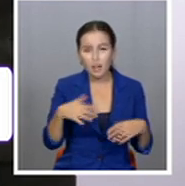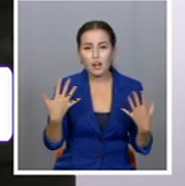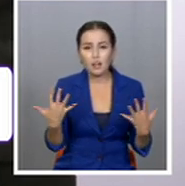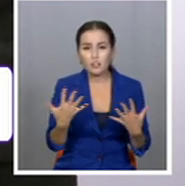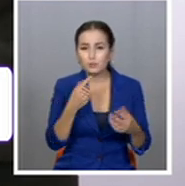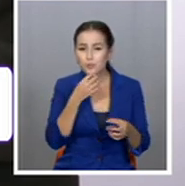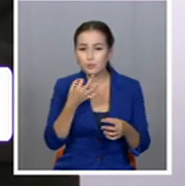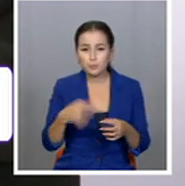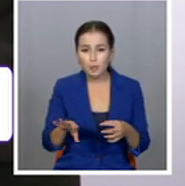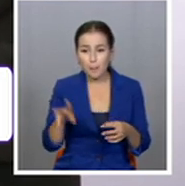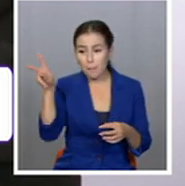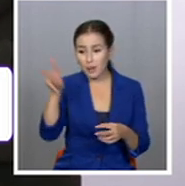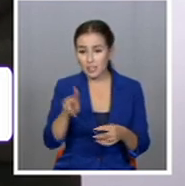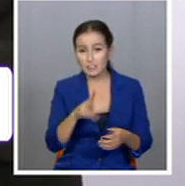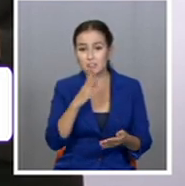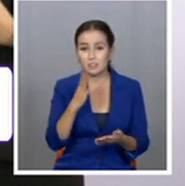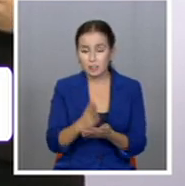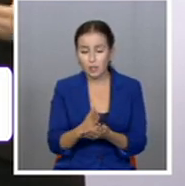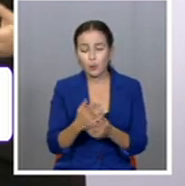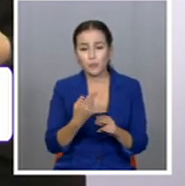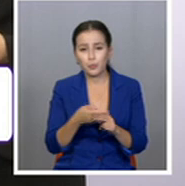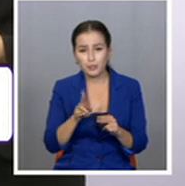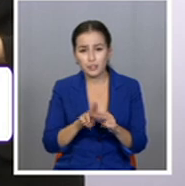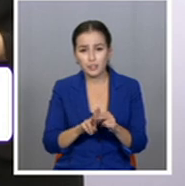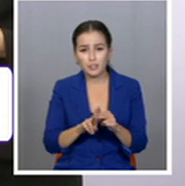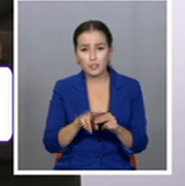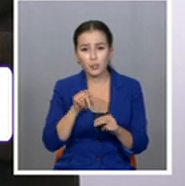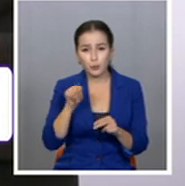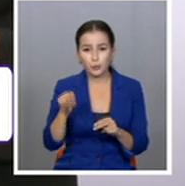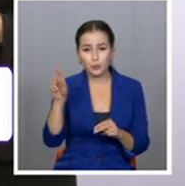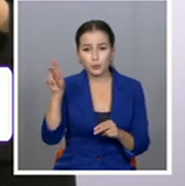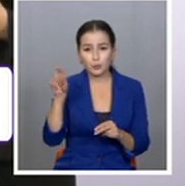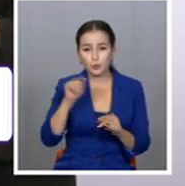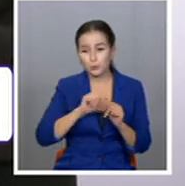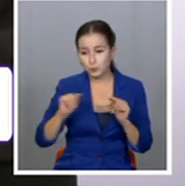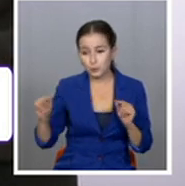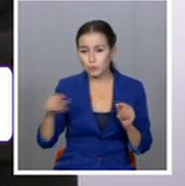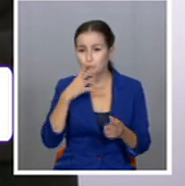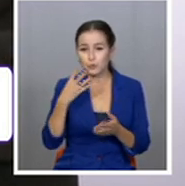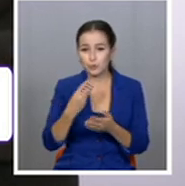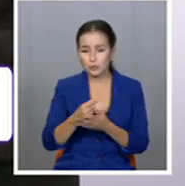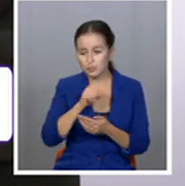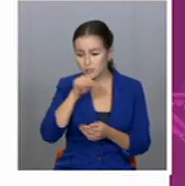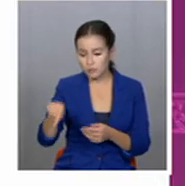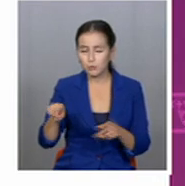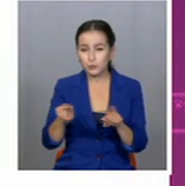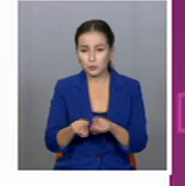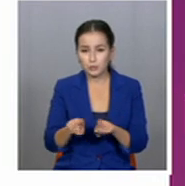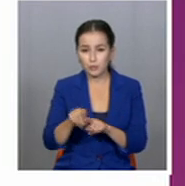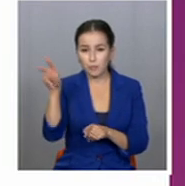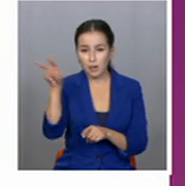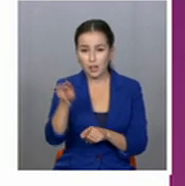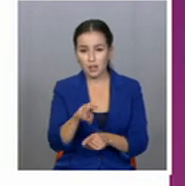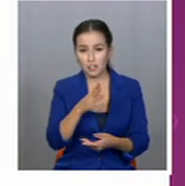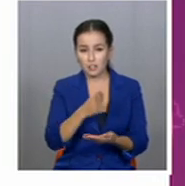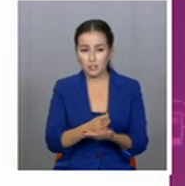түзуге параллель болса, онда ол түзу жазықтықтың өзіне де параллель болады. Суретке назар